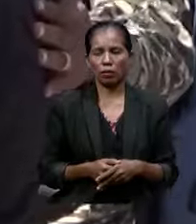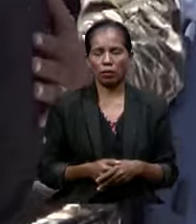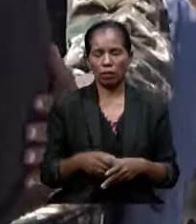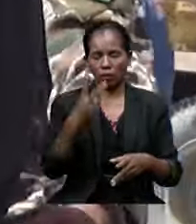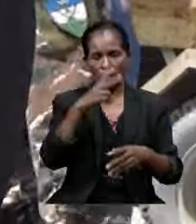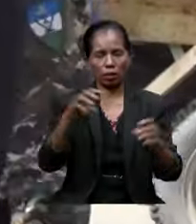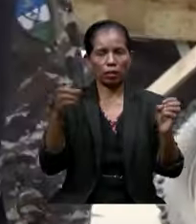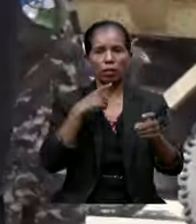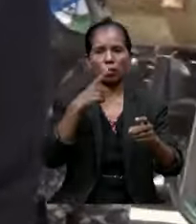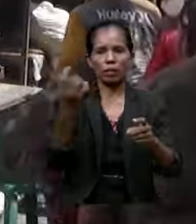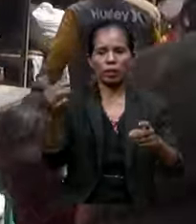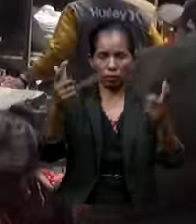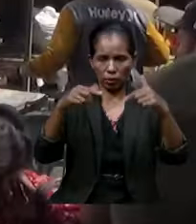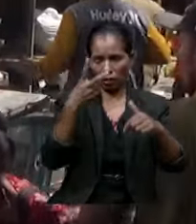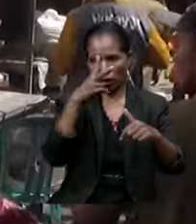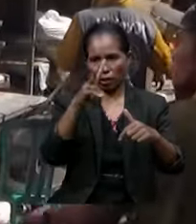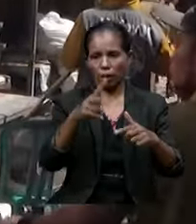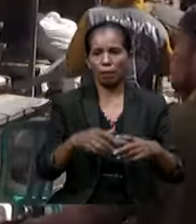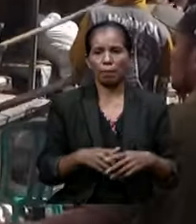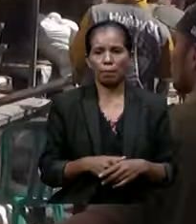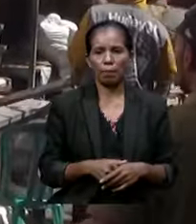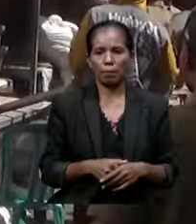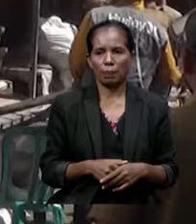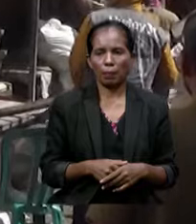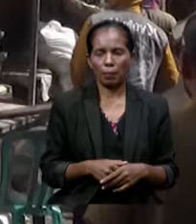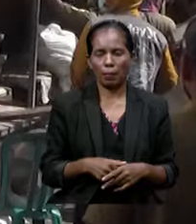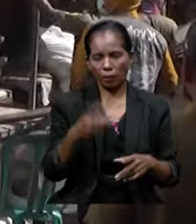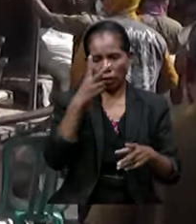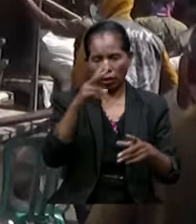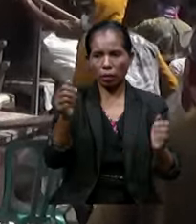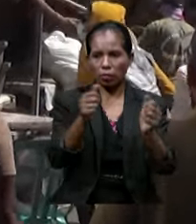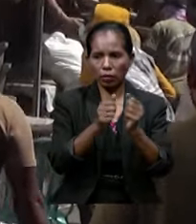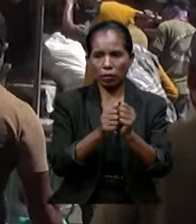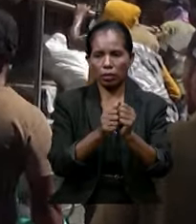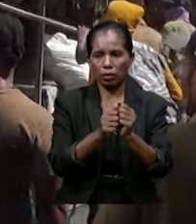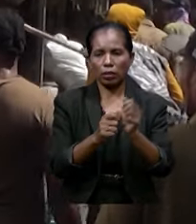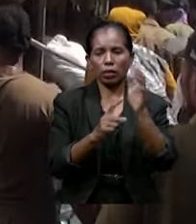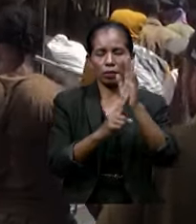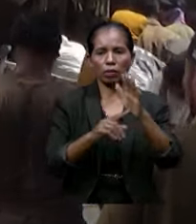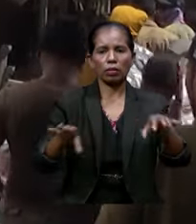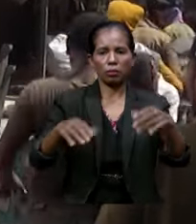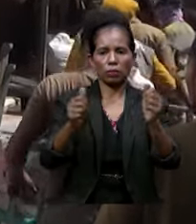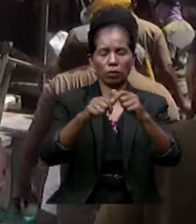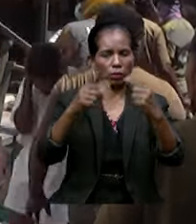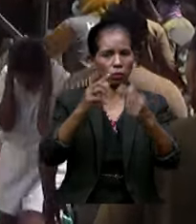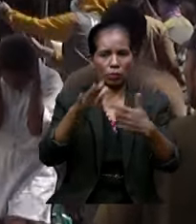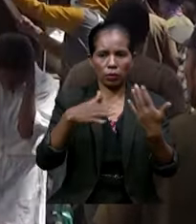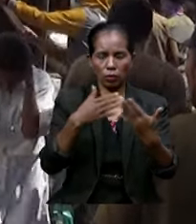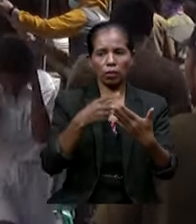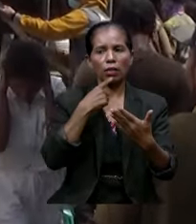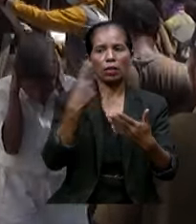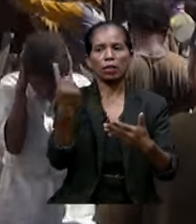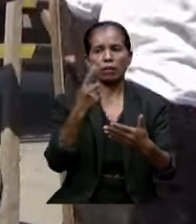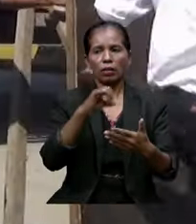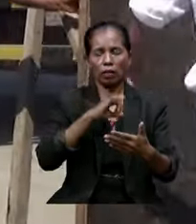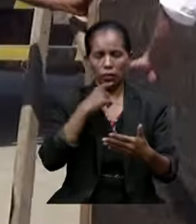autoritário, que ela é. Será mais para atuar em rede, acompanha, se ator de serviço ou equipa top. Explica na frente, eu ia ver